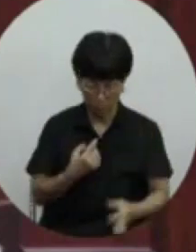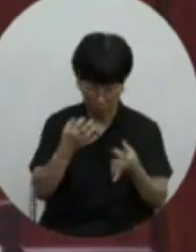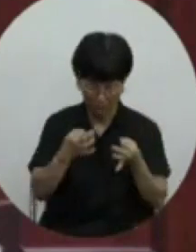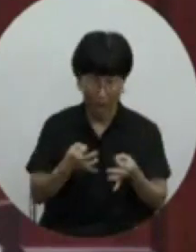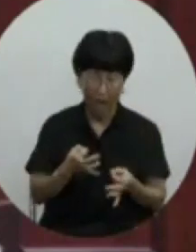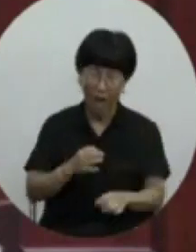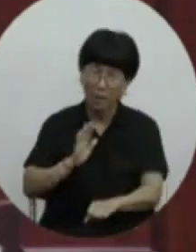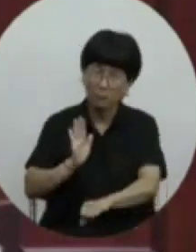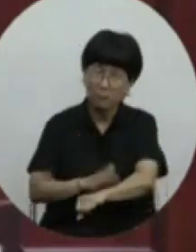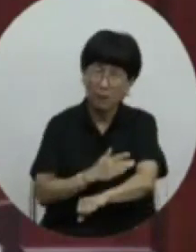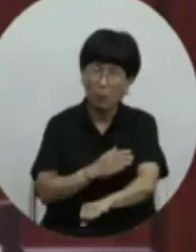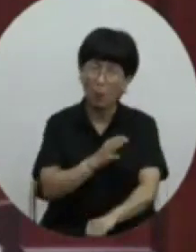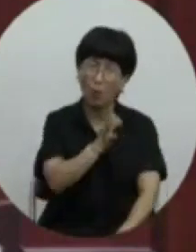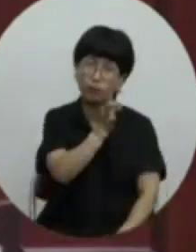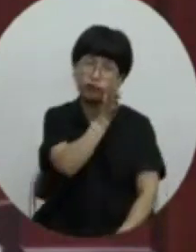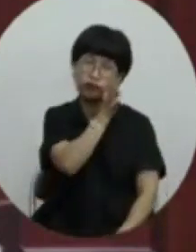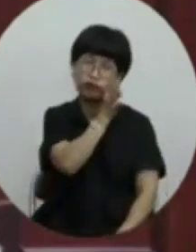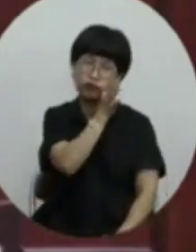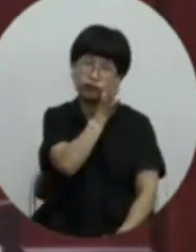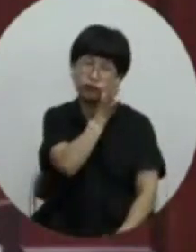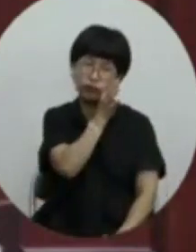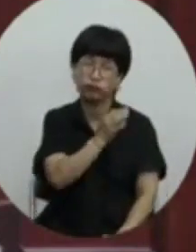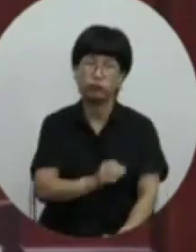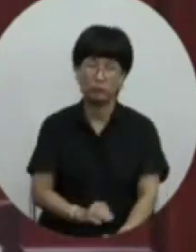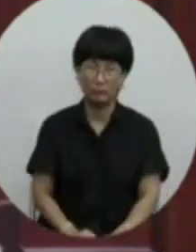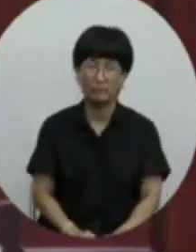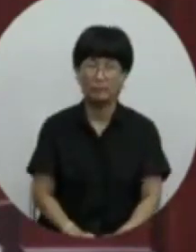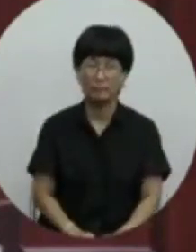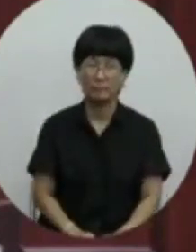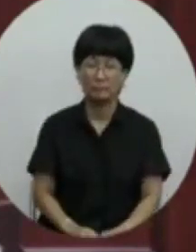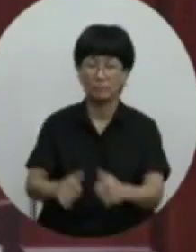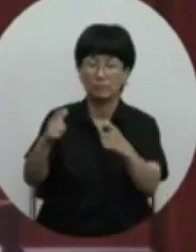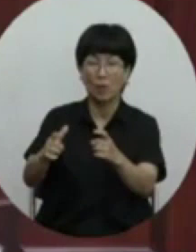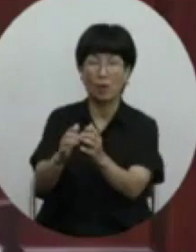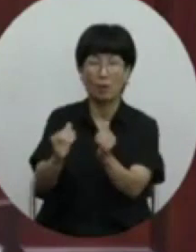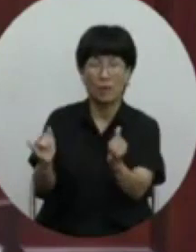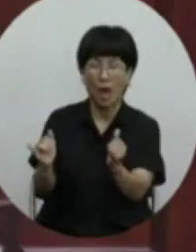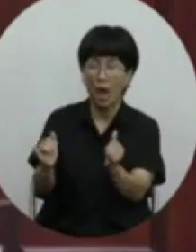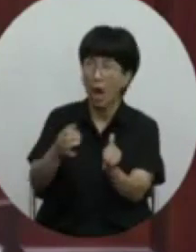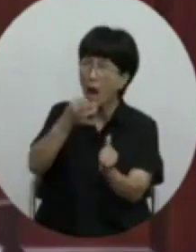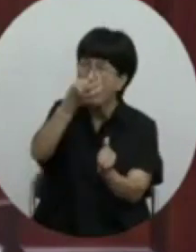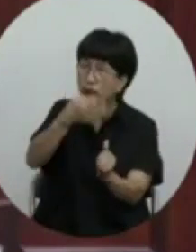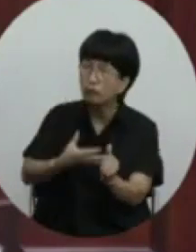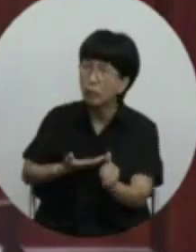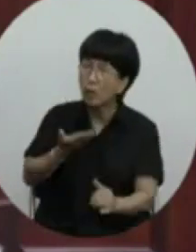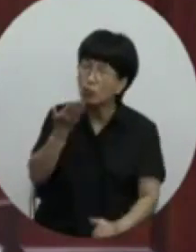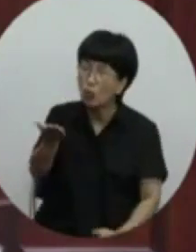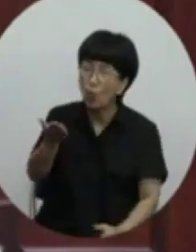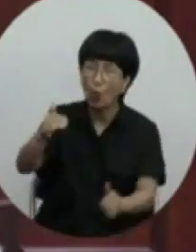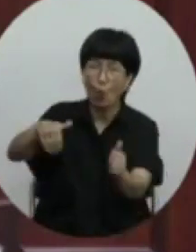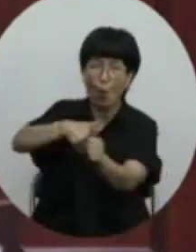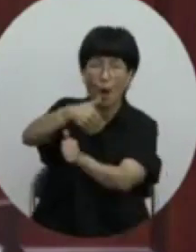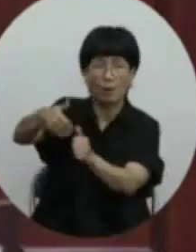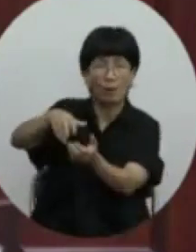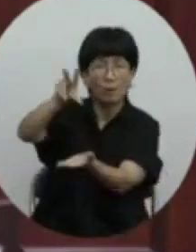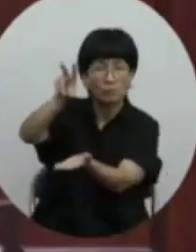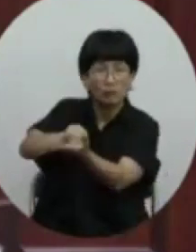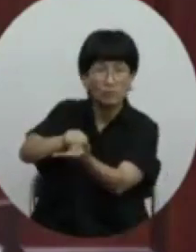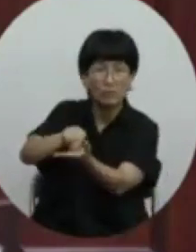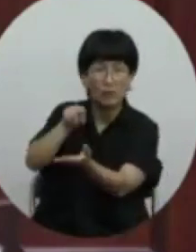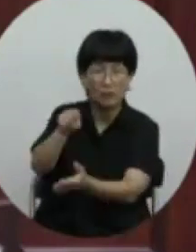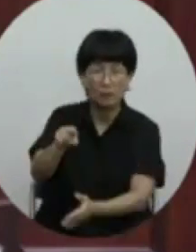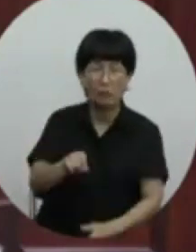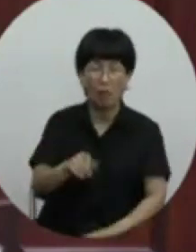초라하고 부끄러워지는 순간이었습니다. 지역 주민을 고통스럽게 하는 환경 문제는 그 결과가